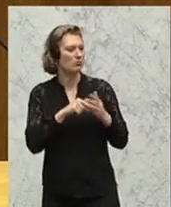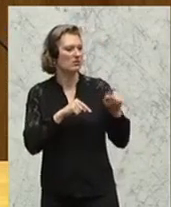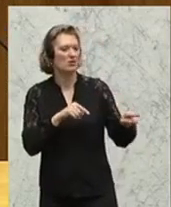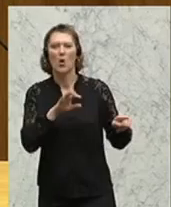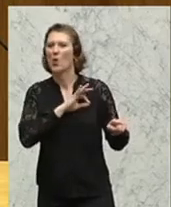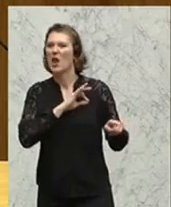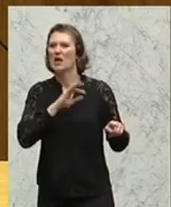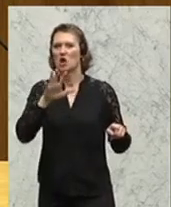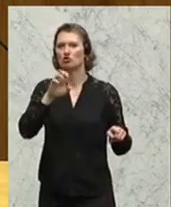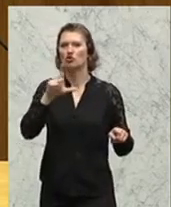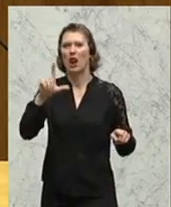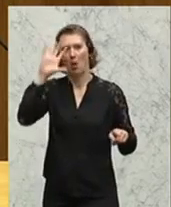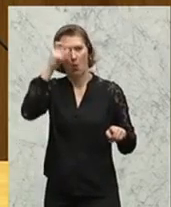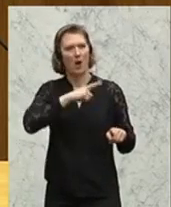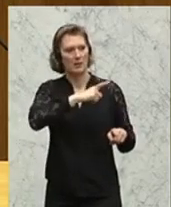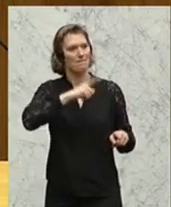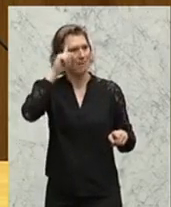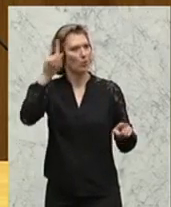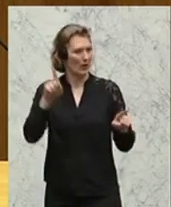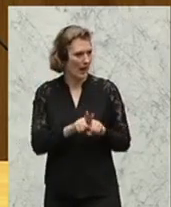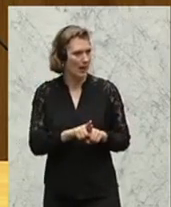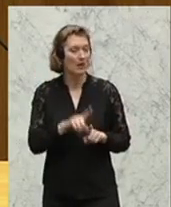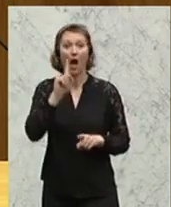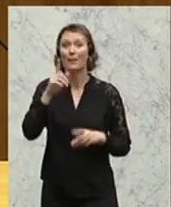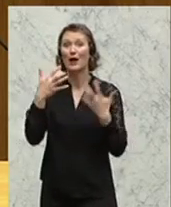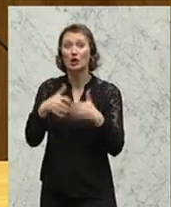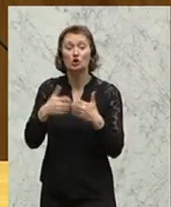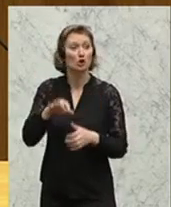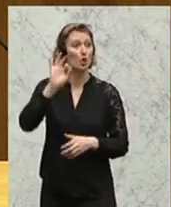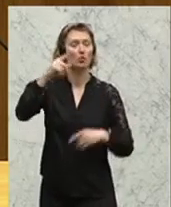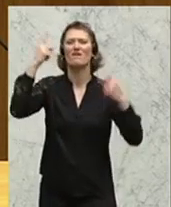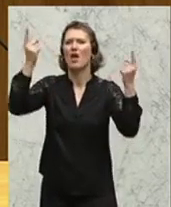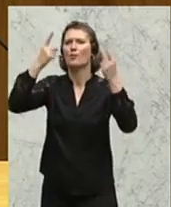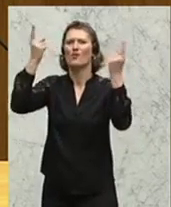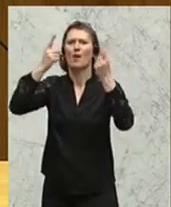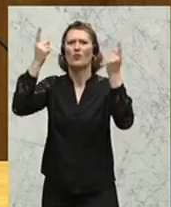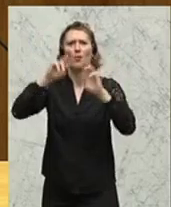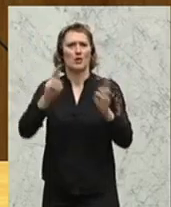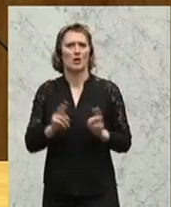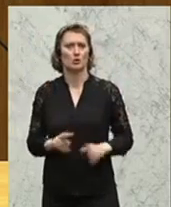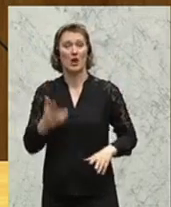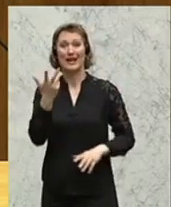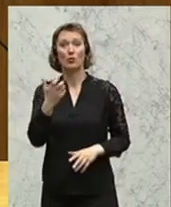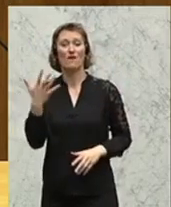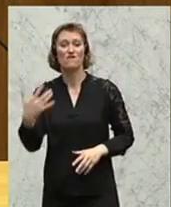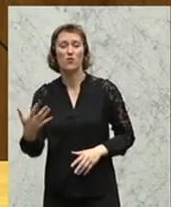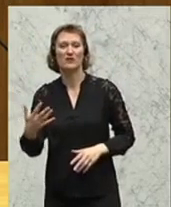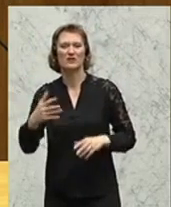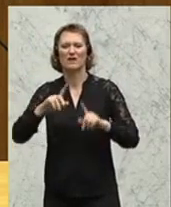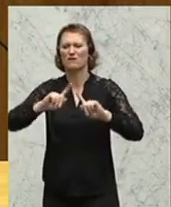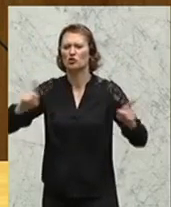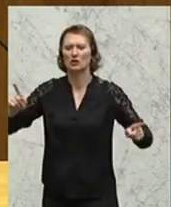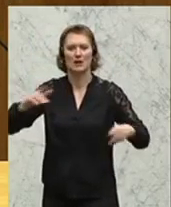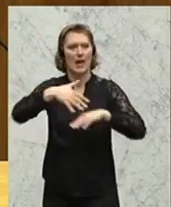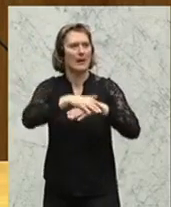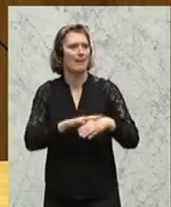Kollegen Schellhorn schon einer Meinung. Aber eine gute Geschichte wird mit Werbung international beworben. 350 Wirten in 73